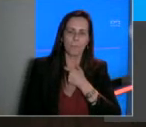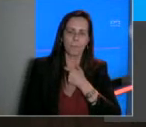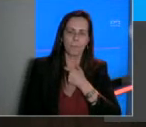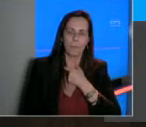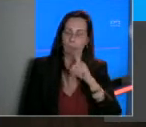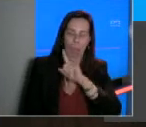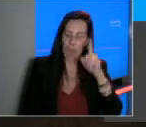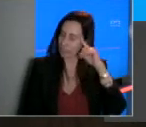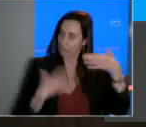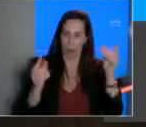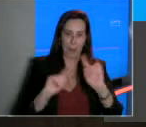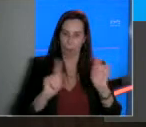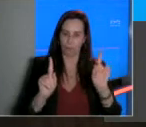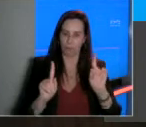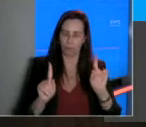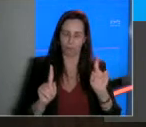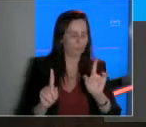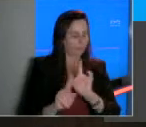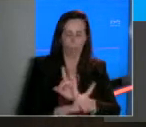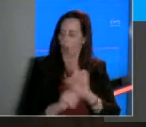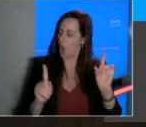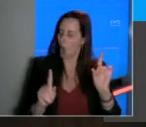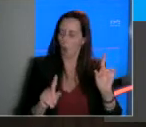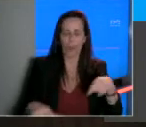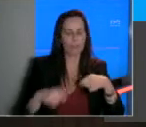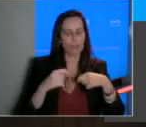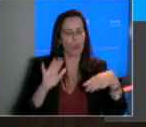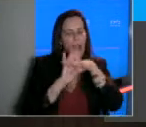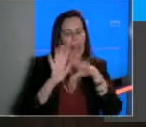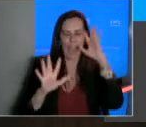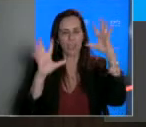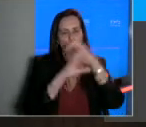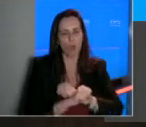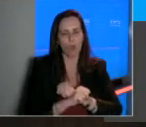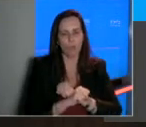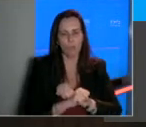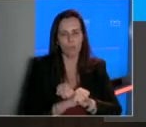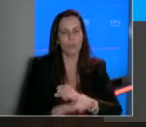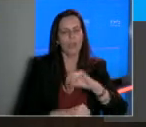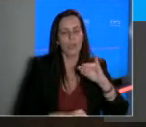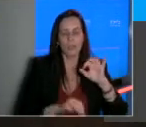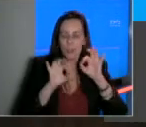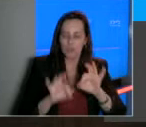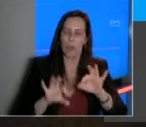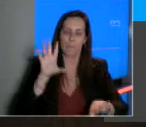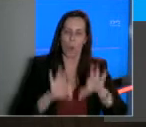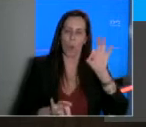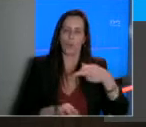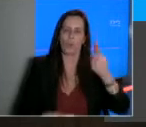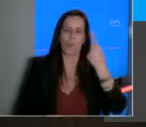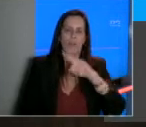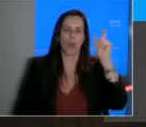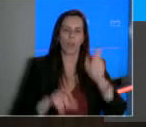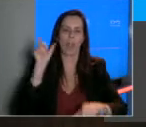בל נטעה. לא אתפשר על העקרונות שאכן עבורם הצביעו למעלה